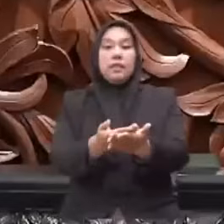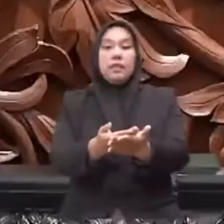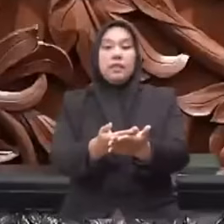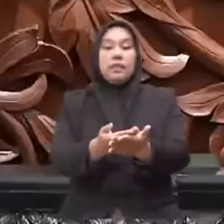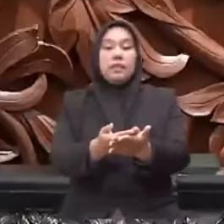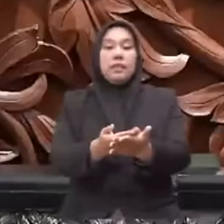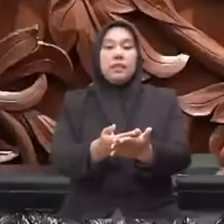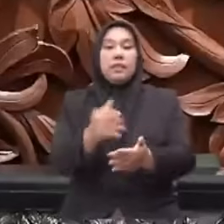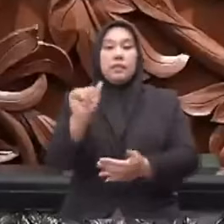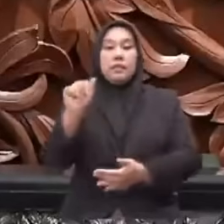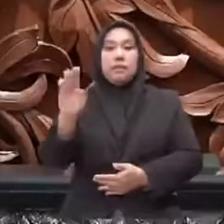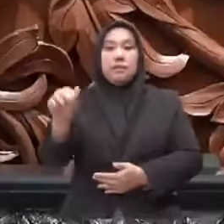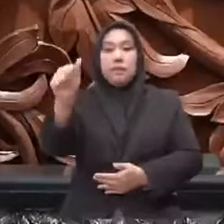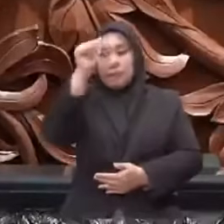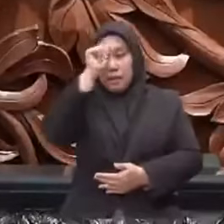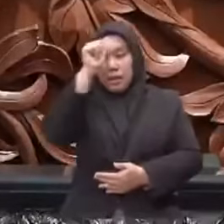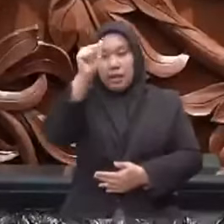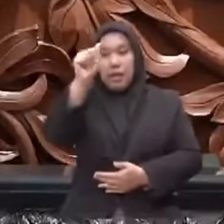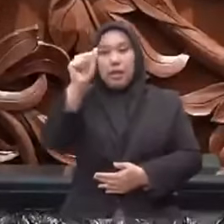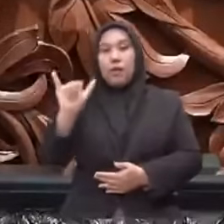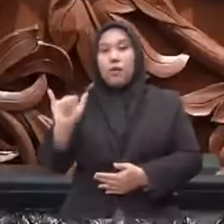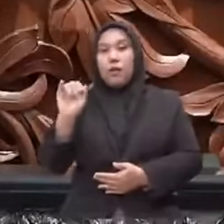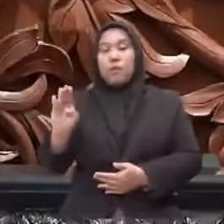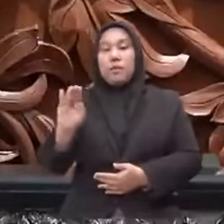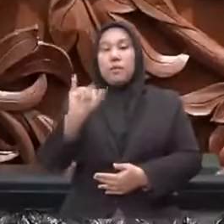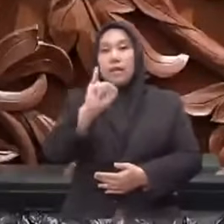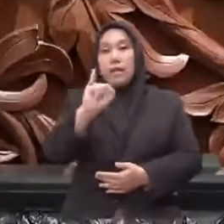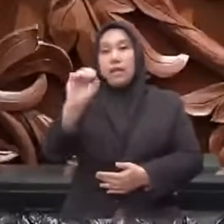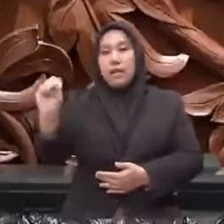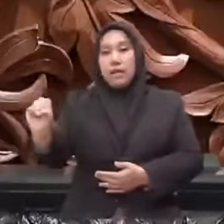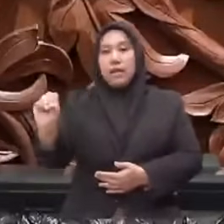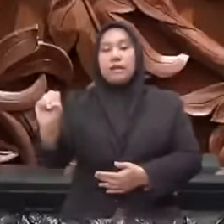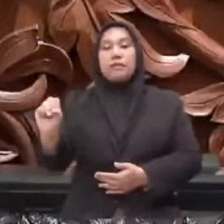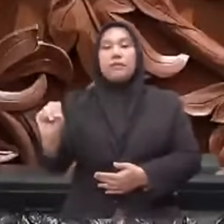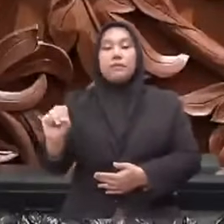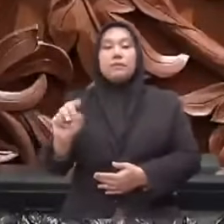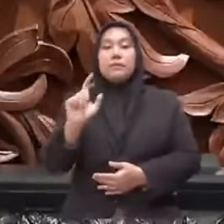Harau, Yang Berhormat Indra Mahkota, saya akan panjangkan dalam mesyuarat kecil kami. Ya.